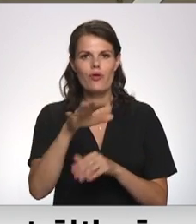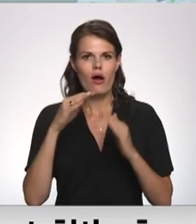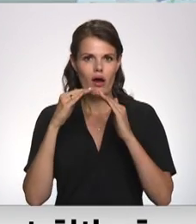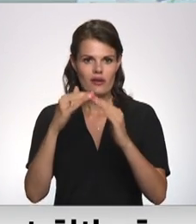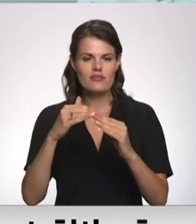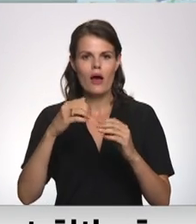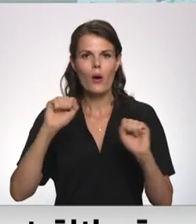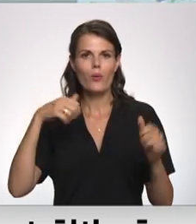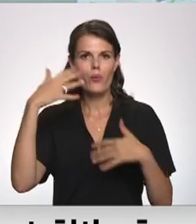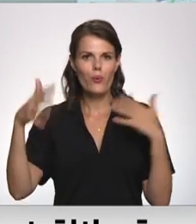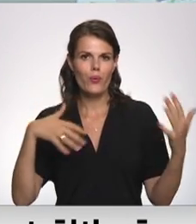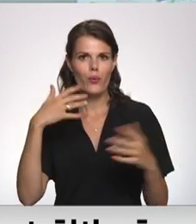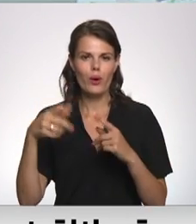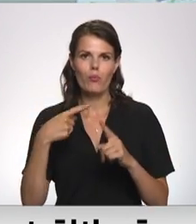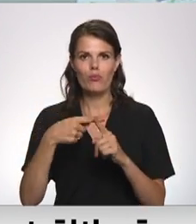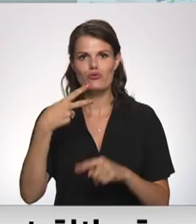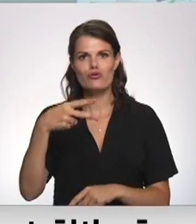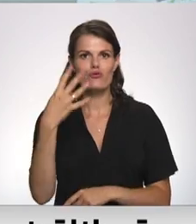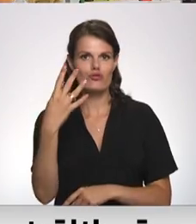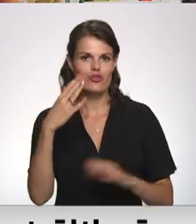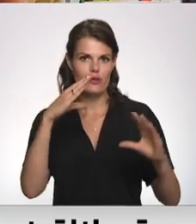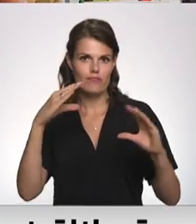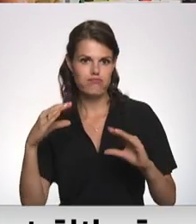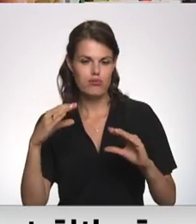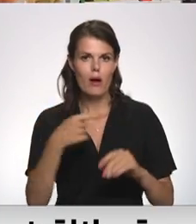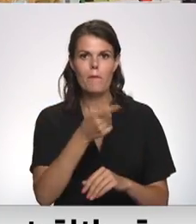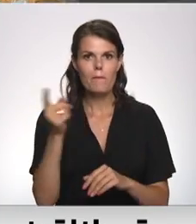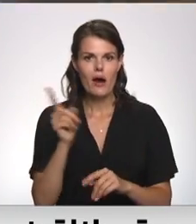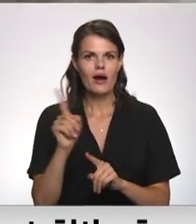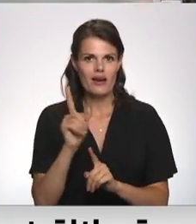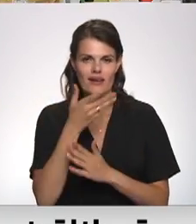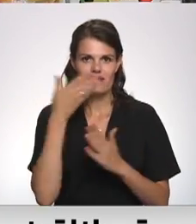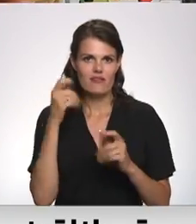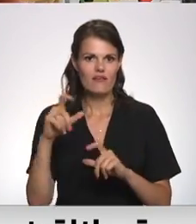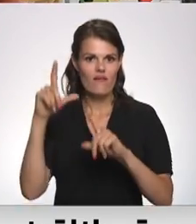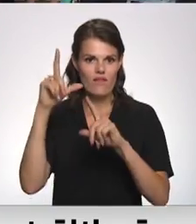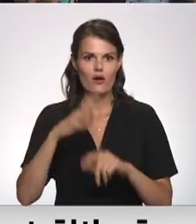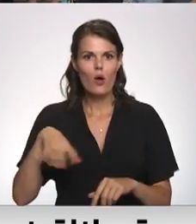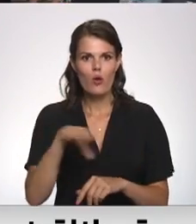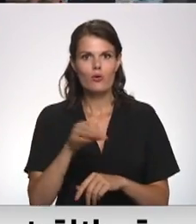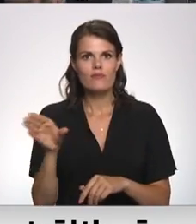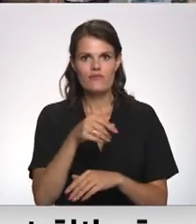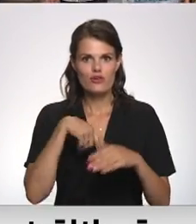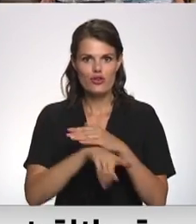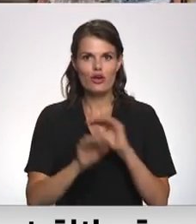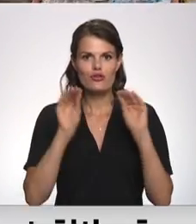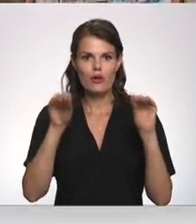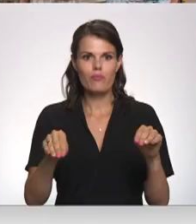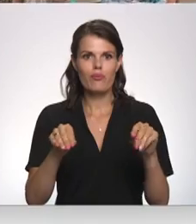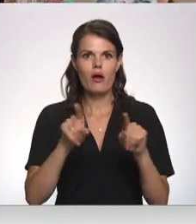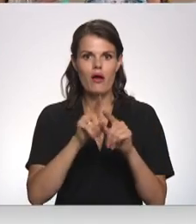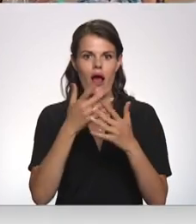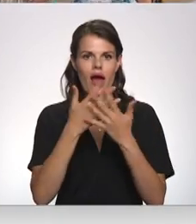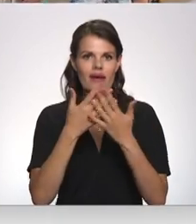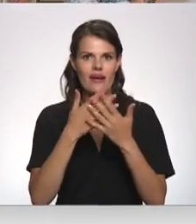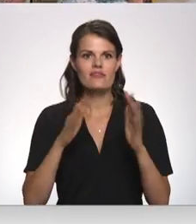ventilācijas sistēma nodrošina aptuveni 24 grādu temperatūru. Pārējos ir krietni siltāk. Mums visas ieejas ir aprīkotas ar tādām kā restēm. Līdz ar